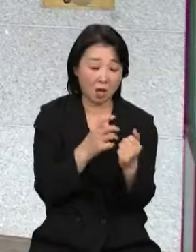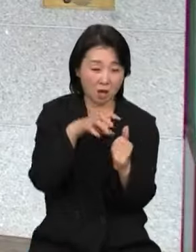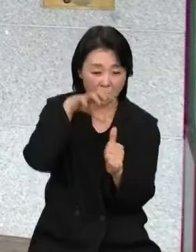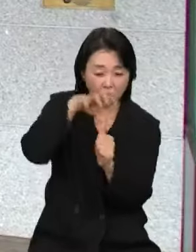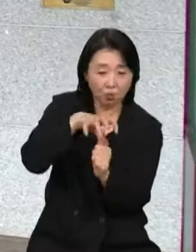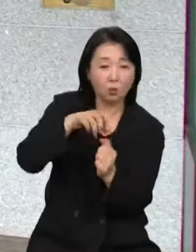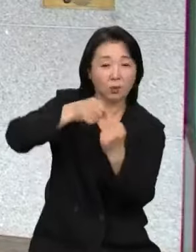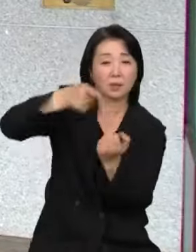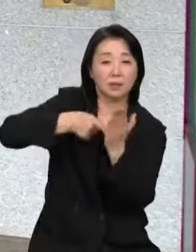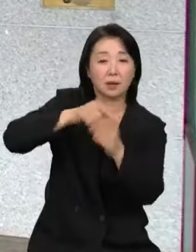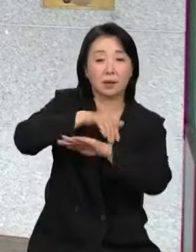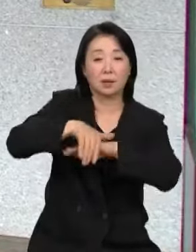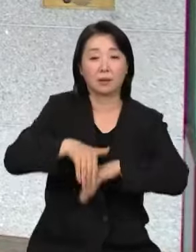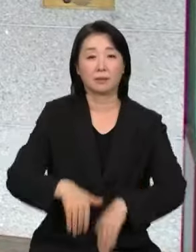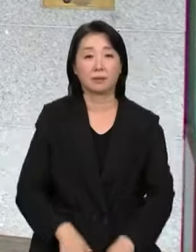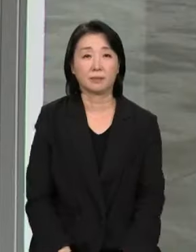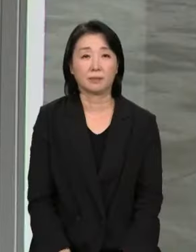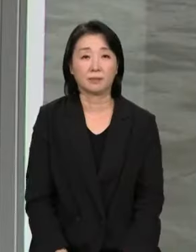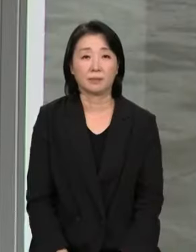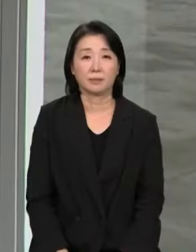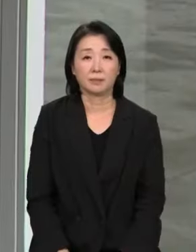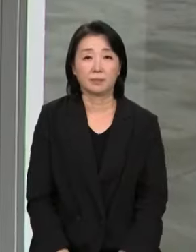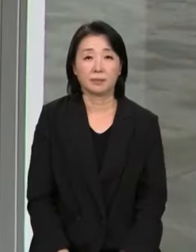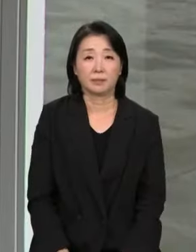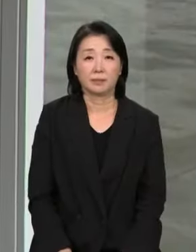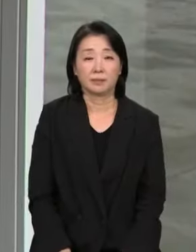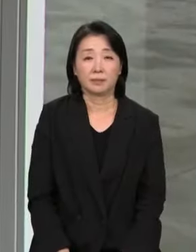검토하고 있습니다 jtbc